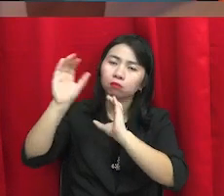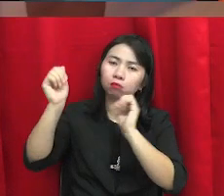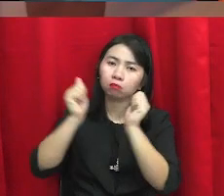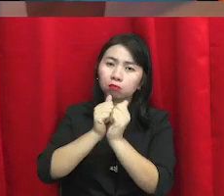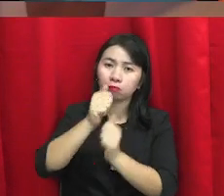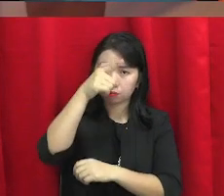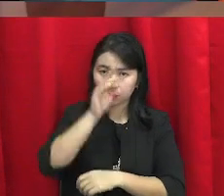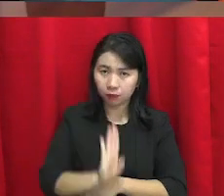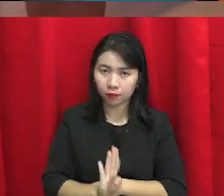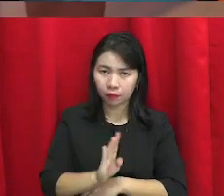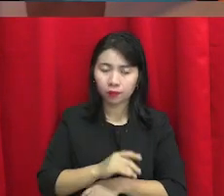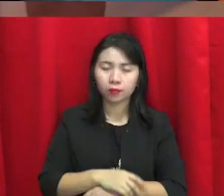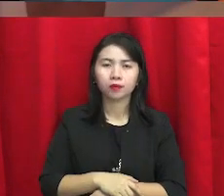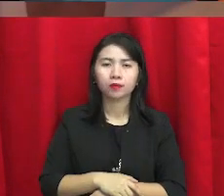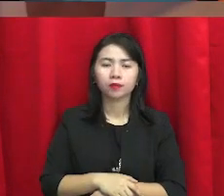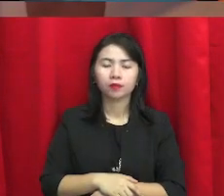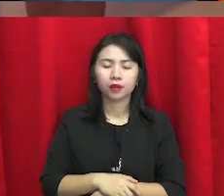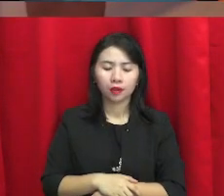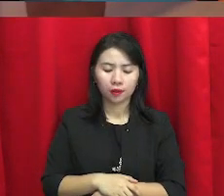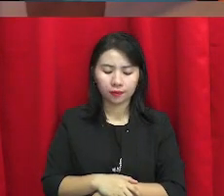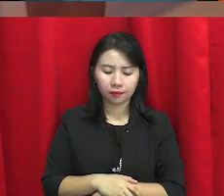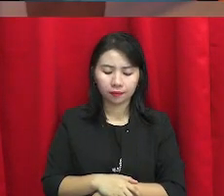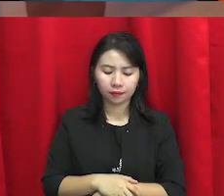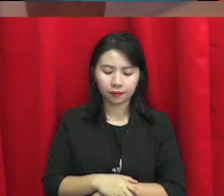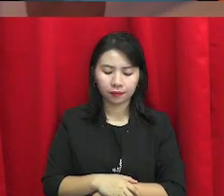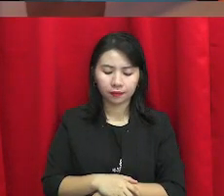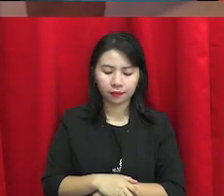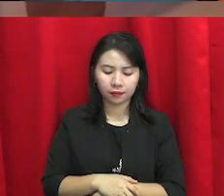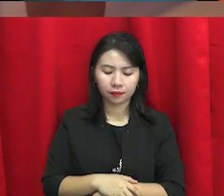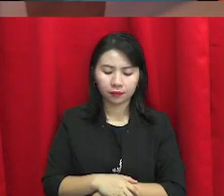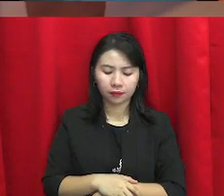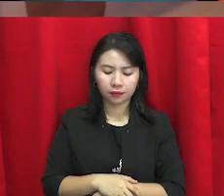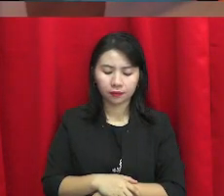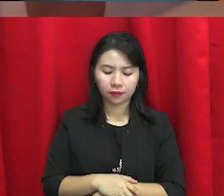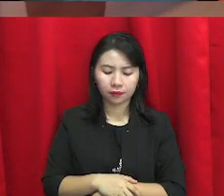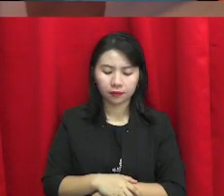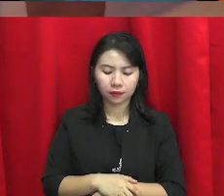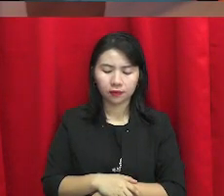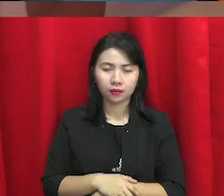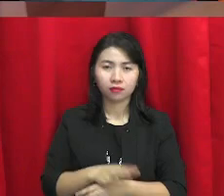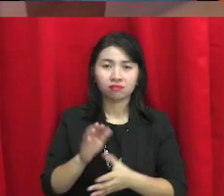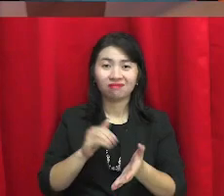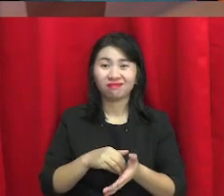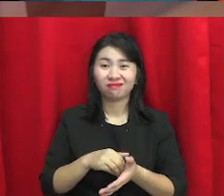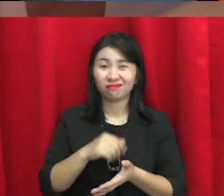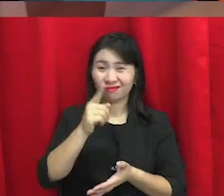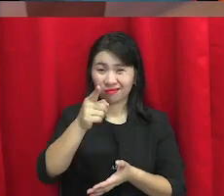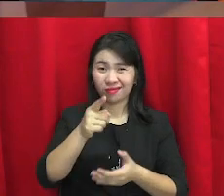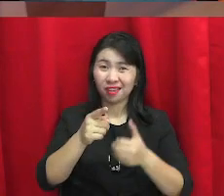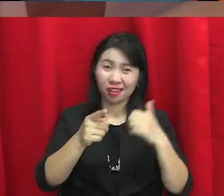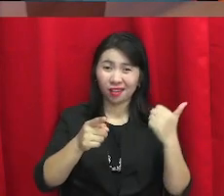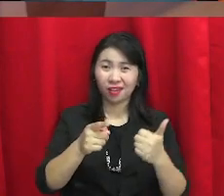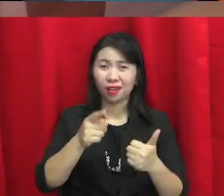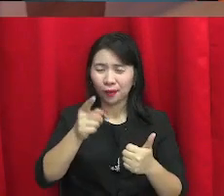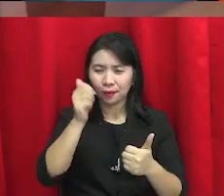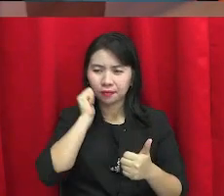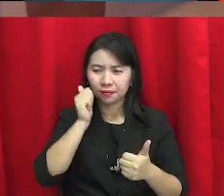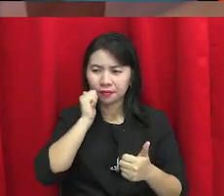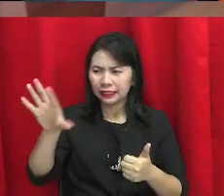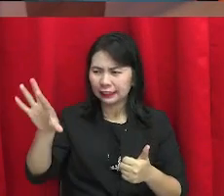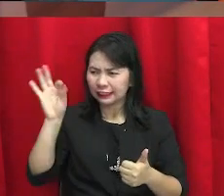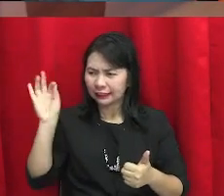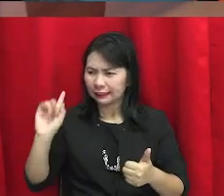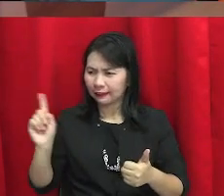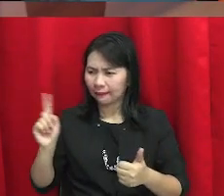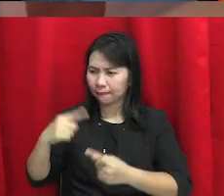God. Na, iba sa inyo, mahilig kayo maghanap ng mga sign, baka mapalo kayo ng signboard. Ha? Huwag